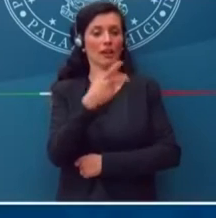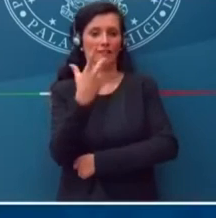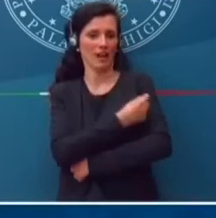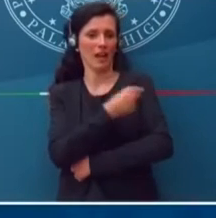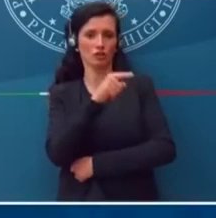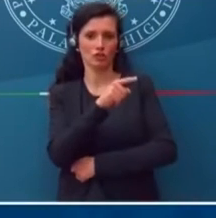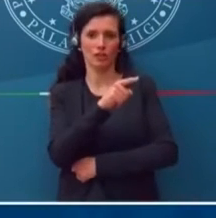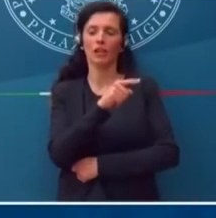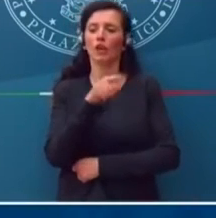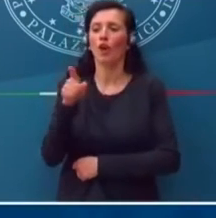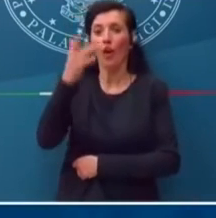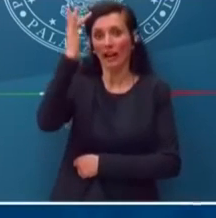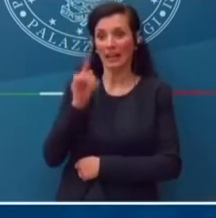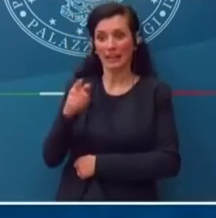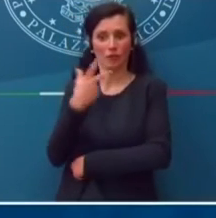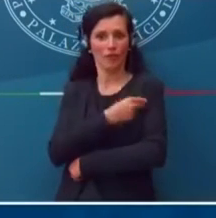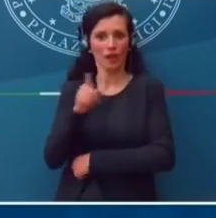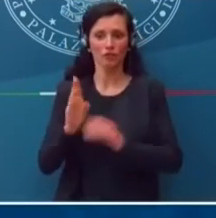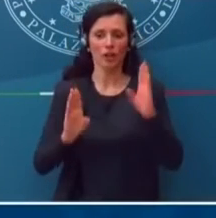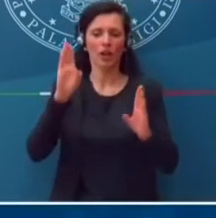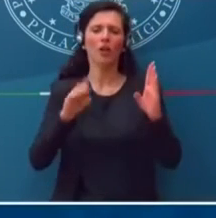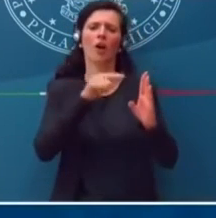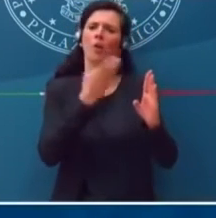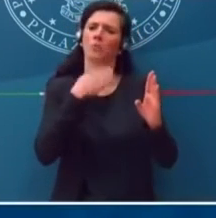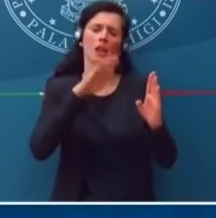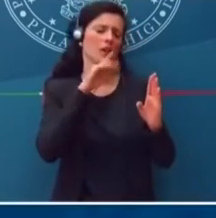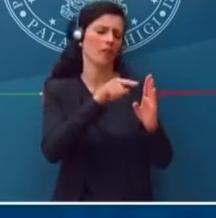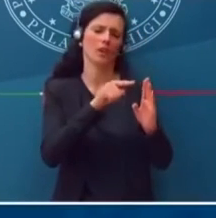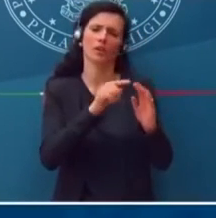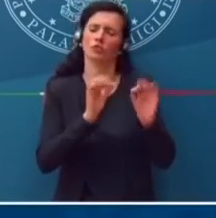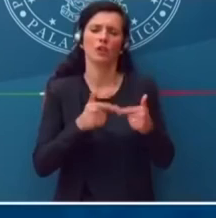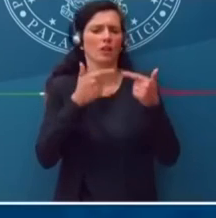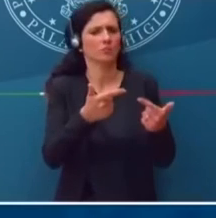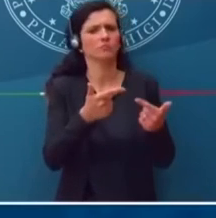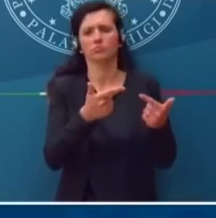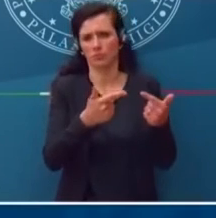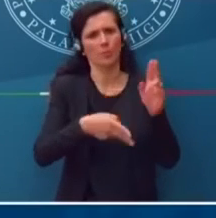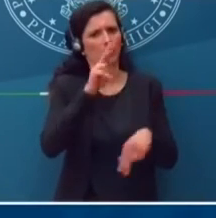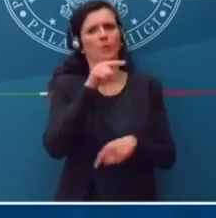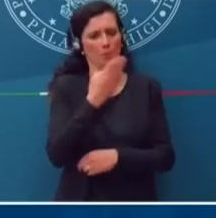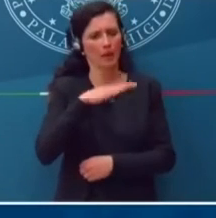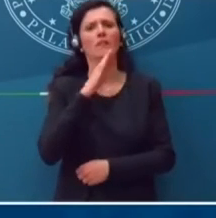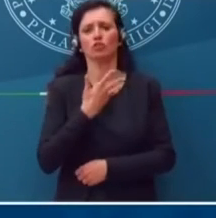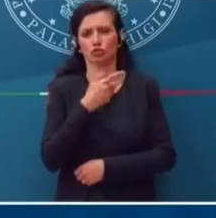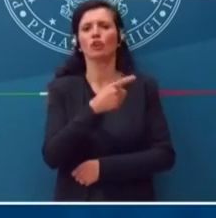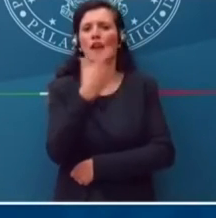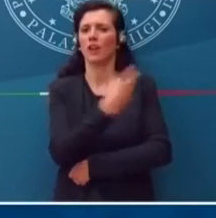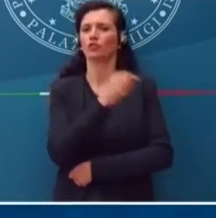dei rischi così limitati rimane largamente favorevole. Ne approfittiamo anche